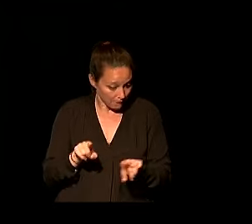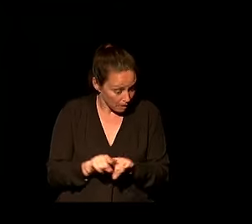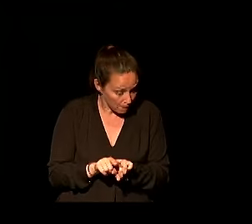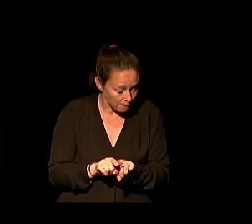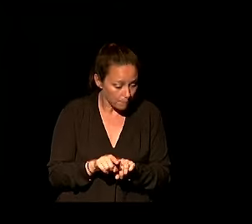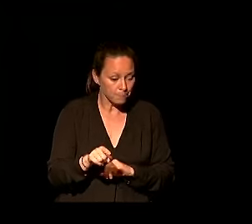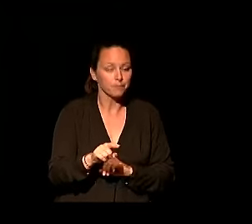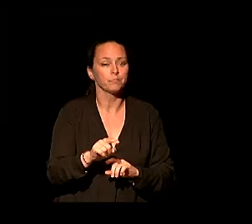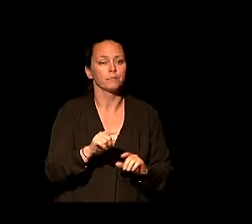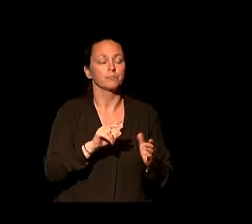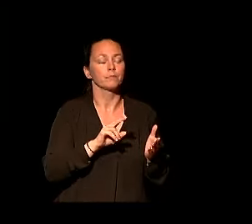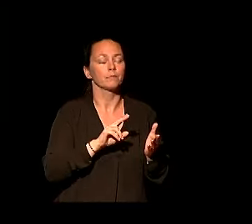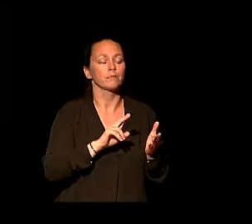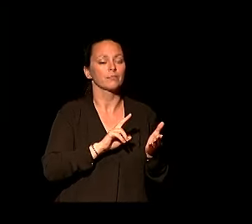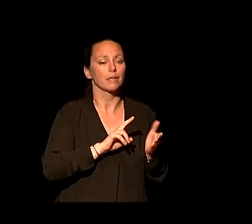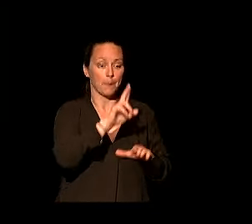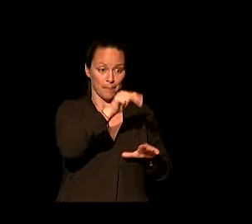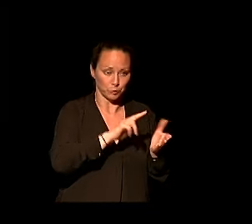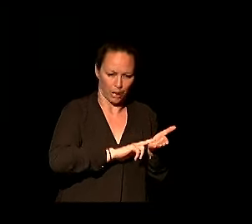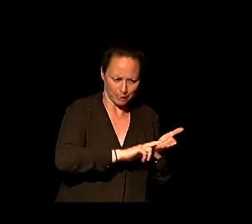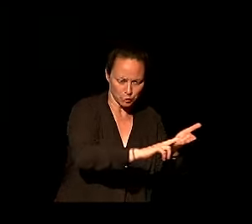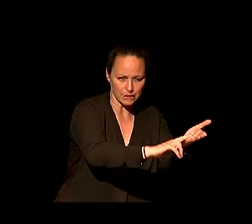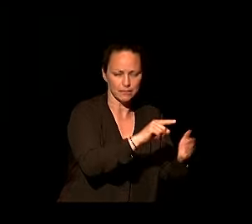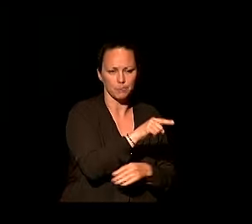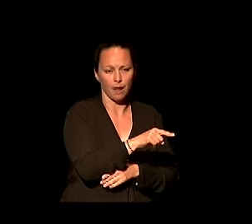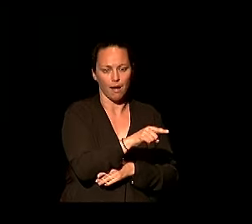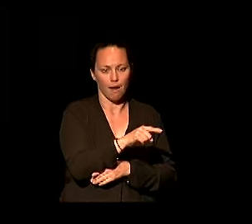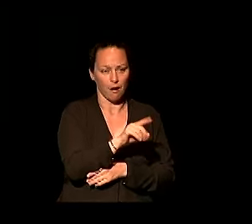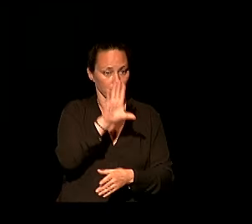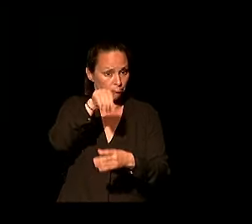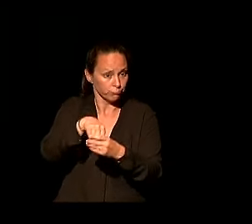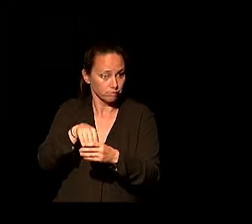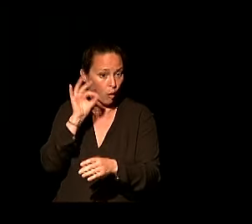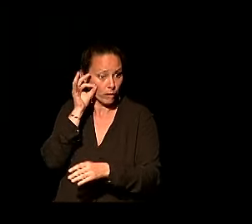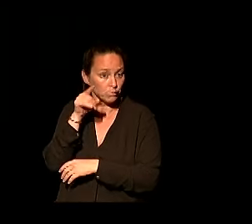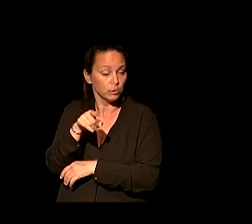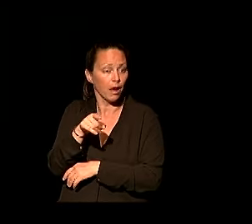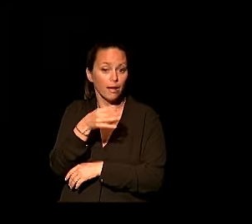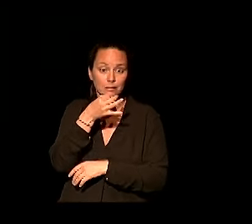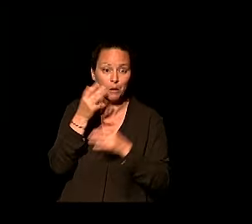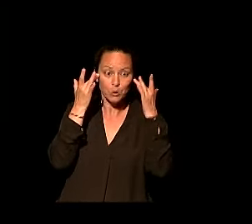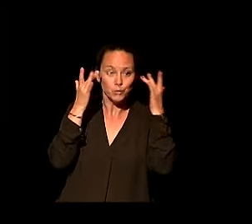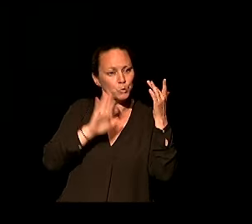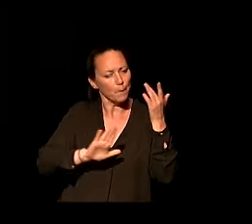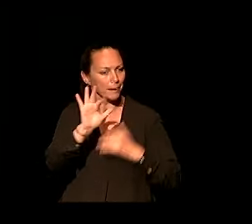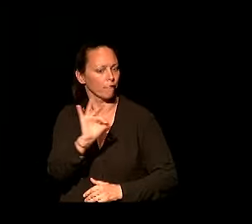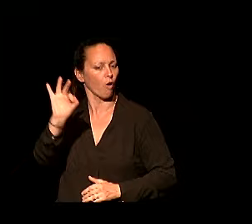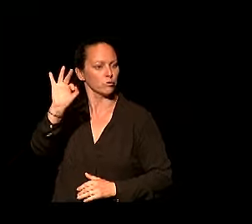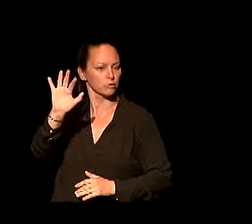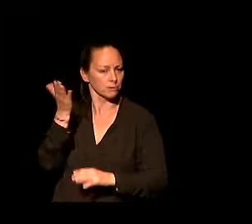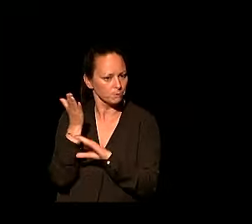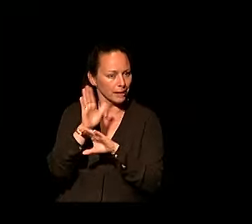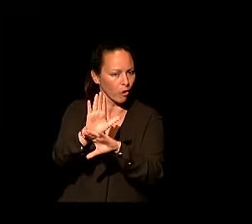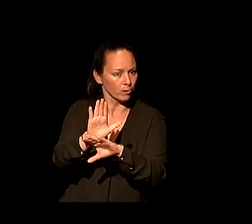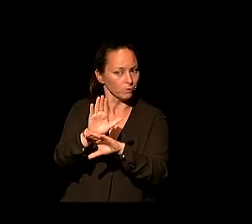que l'impressionnisme va être compris à Hollywood comme faisant partie, je le disais, d'une culture française qui